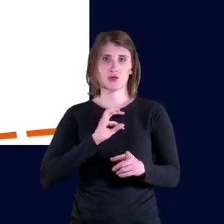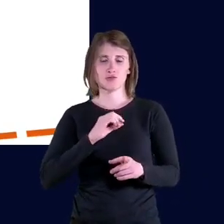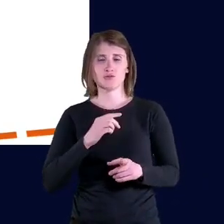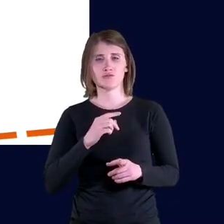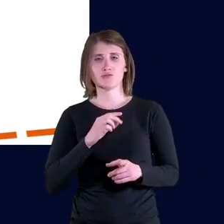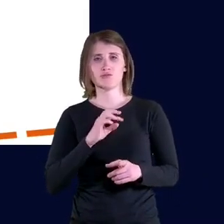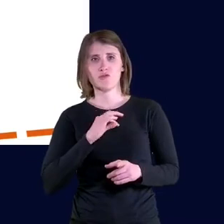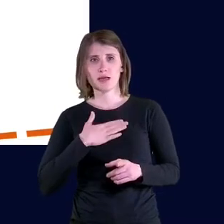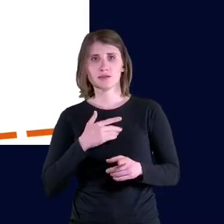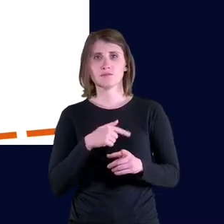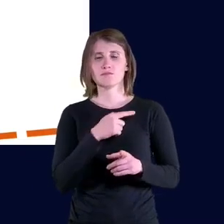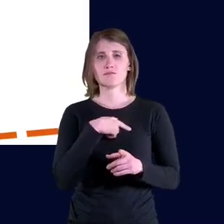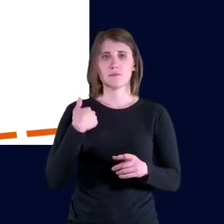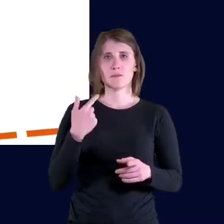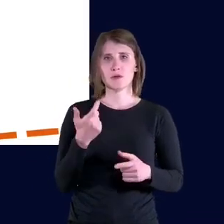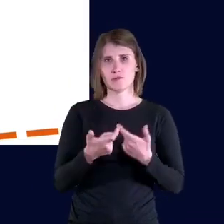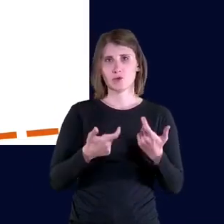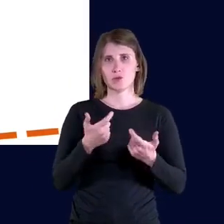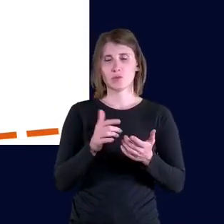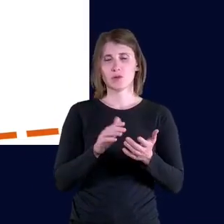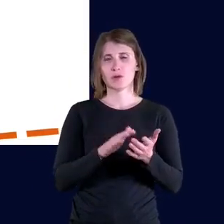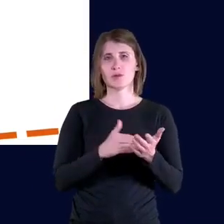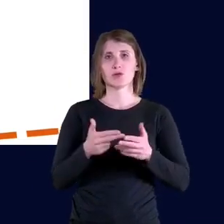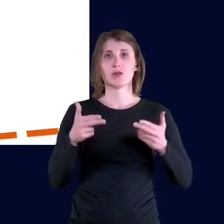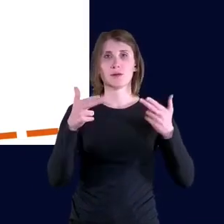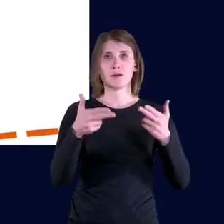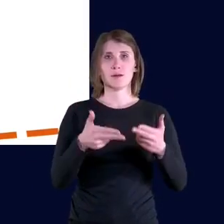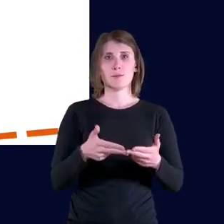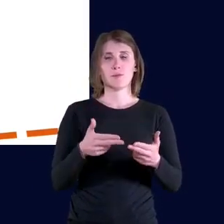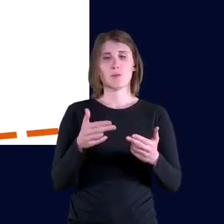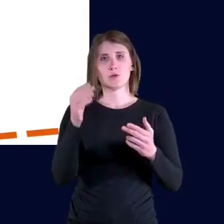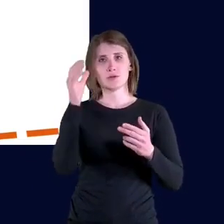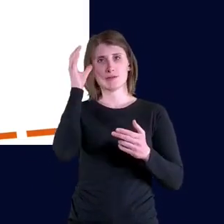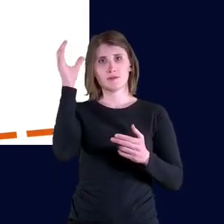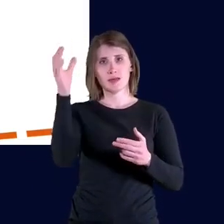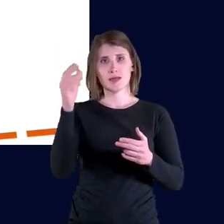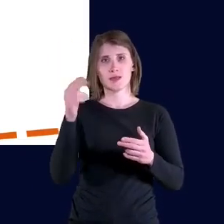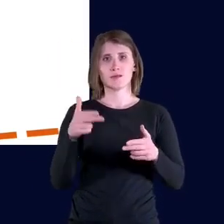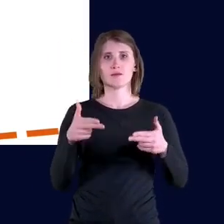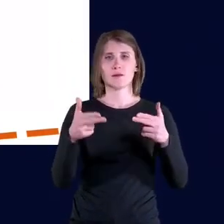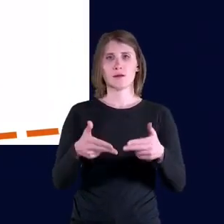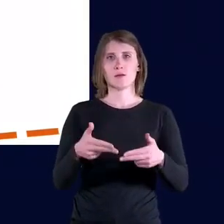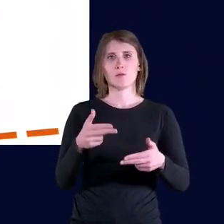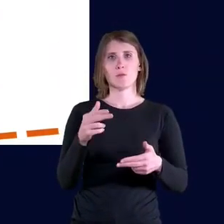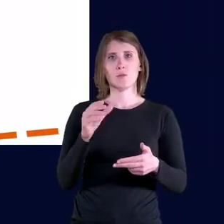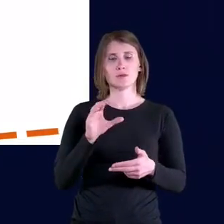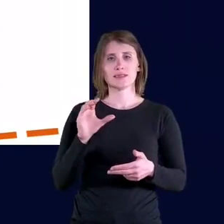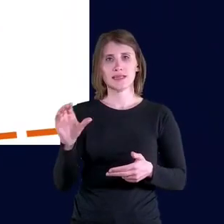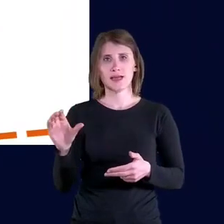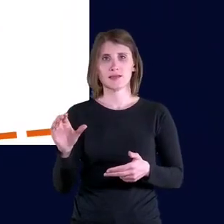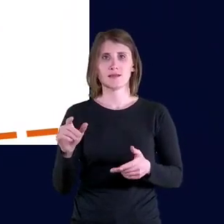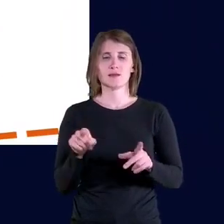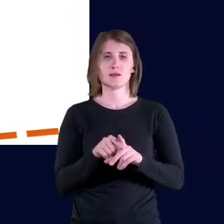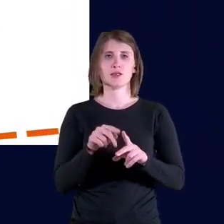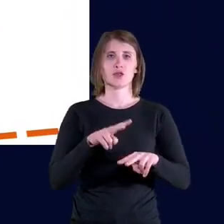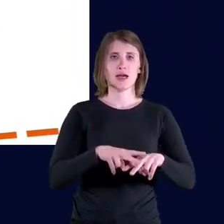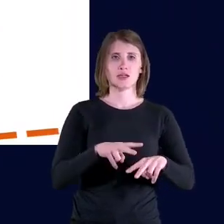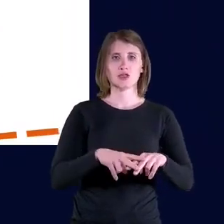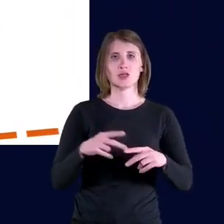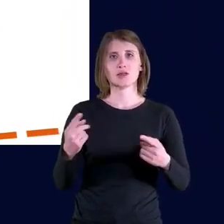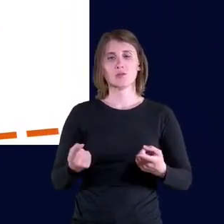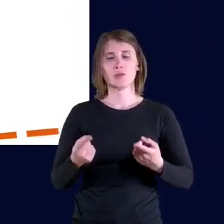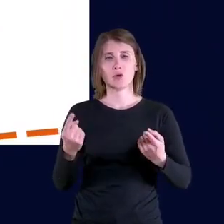są odpowiednie most danych także hashtagi